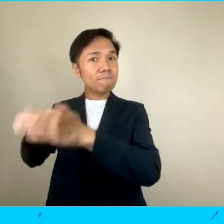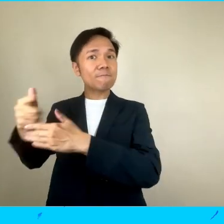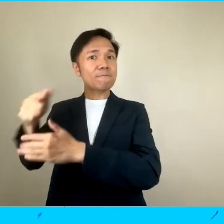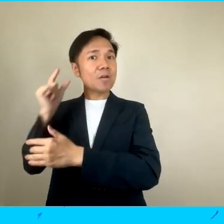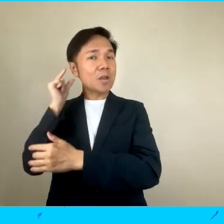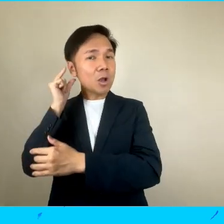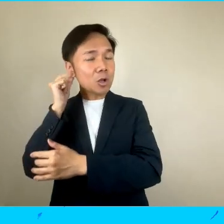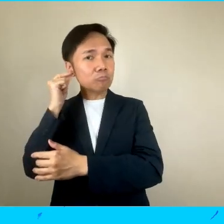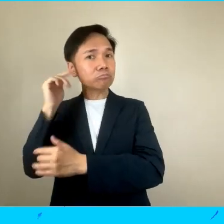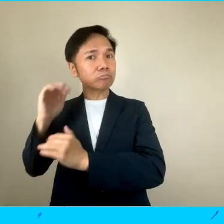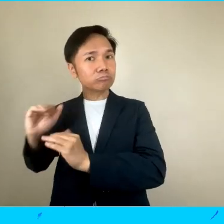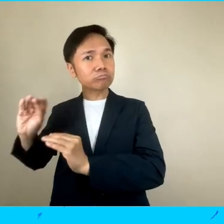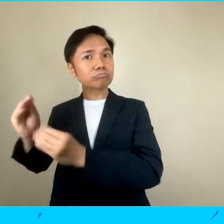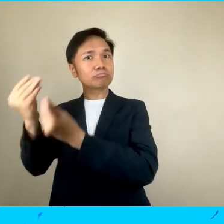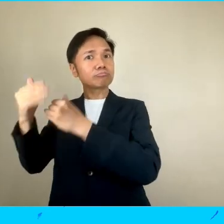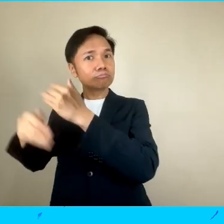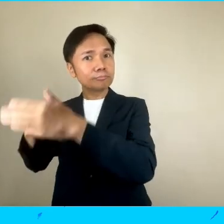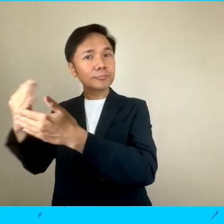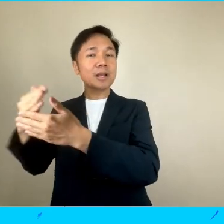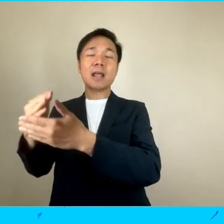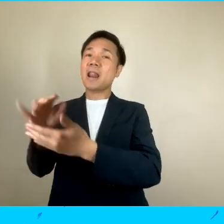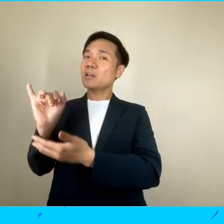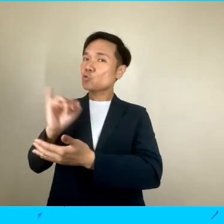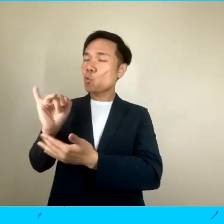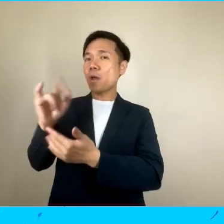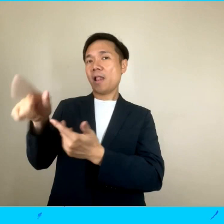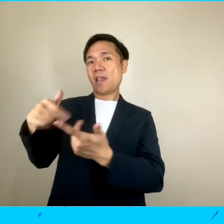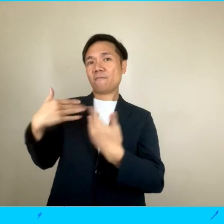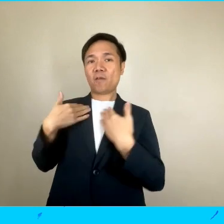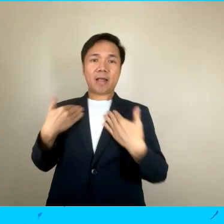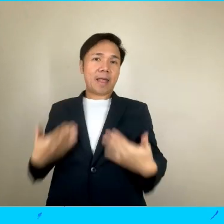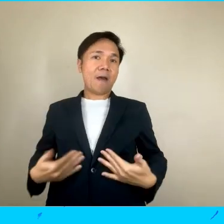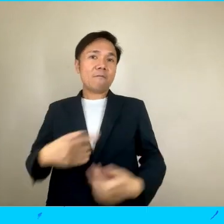transfert en espèces pour les adolescents,